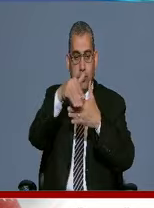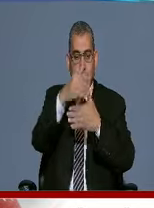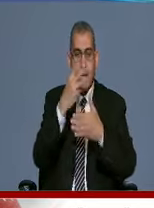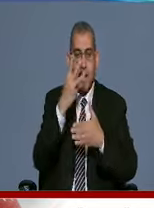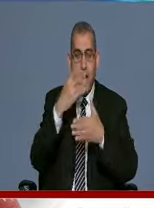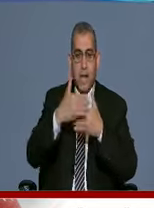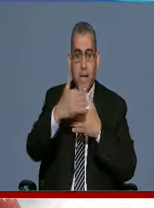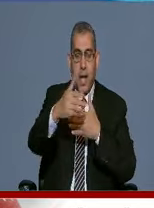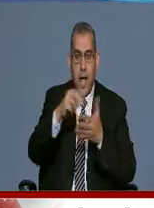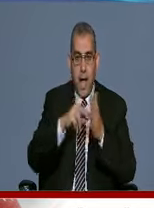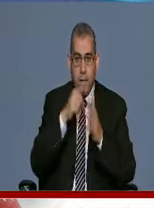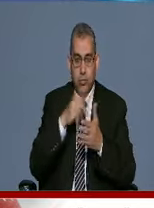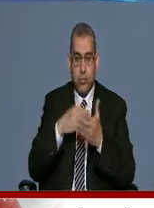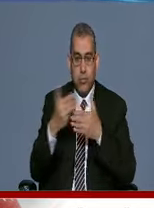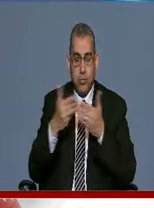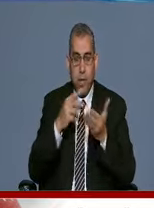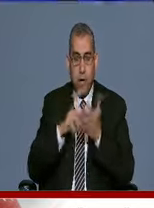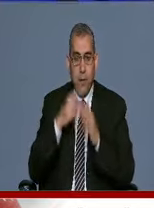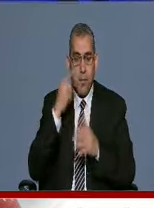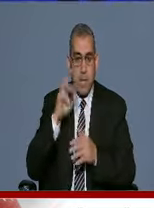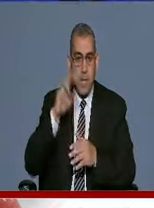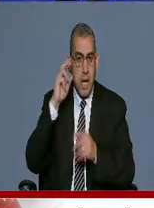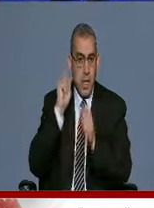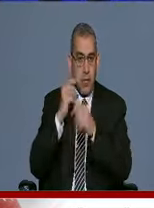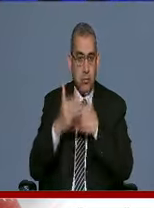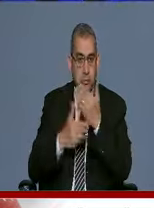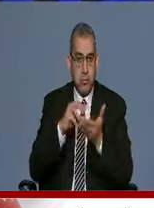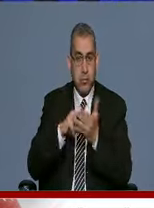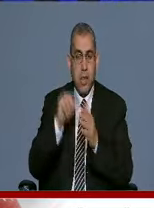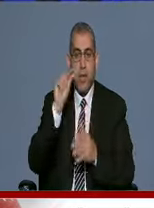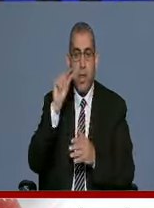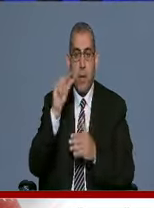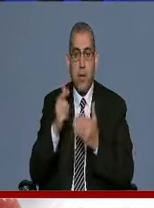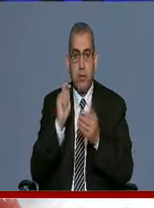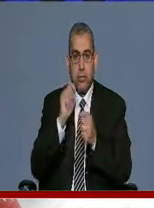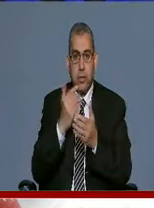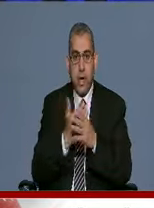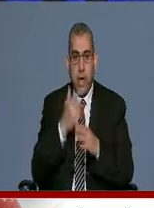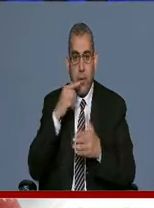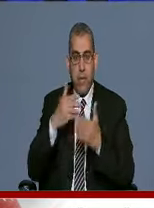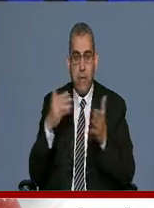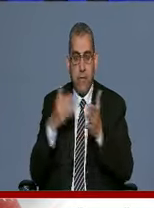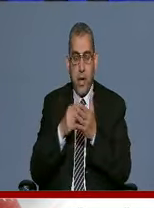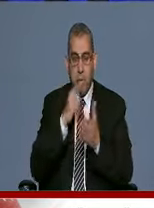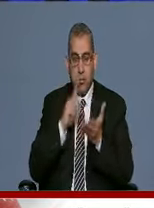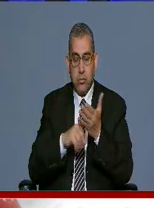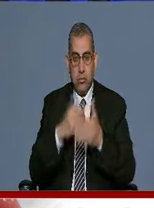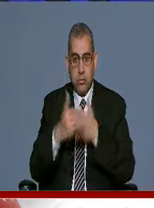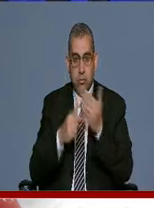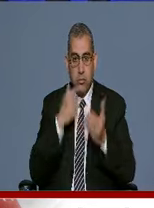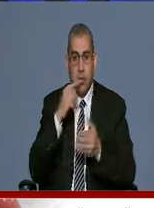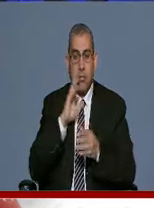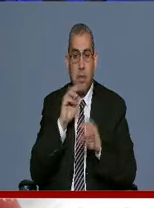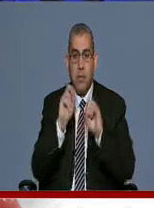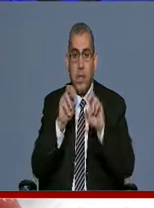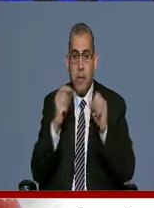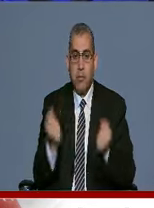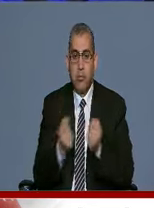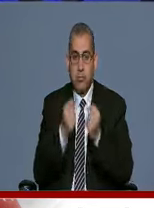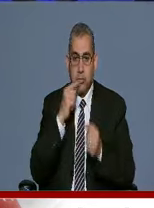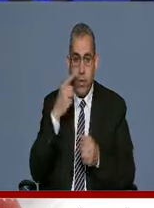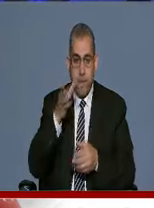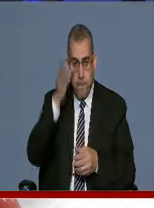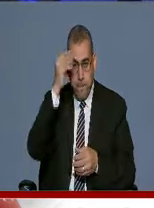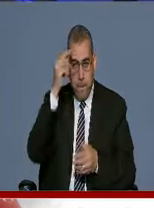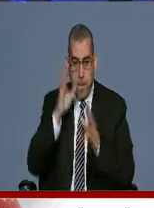نموذج لإدارة المحتوى بالذكاء الاصطناعي بديل لتطبيقات شات جي بي تي اللي ظهرت الفترة الأخيرة وحصل فيها طفرة، بندربه من خلال المعلومات